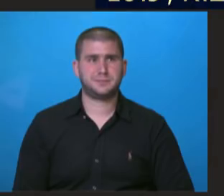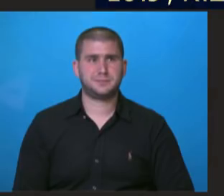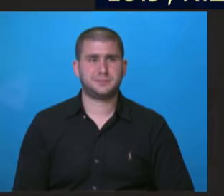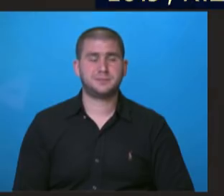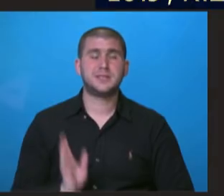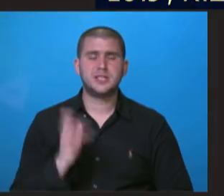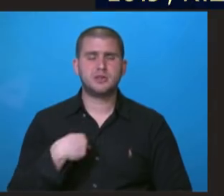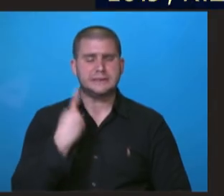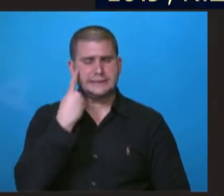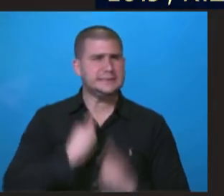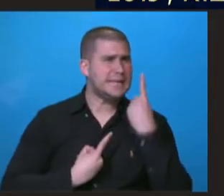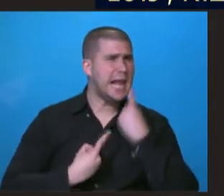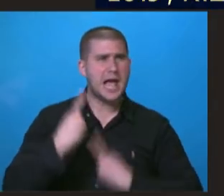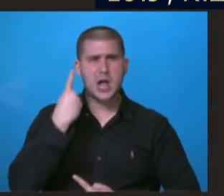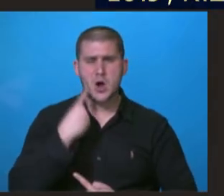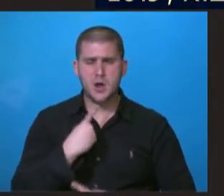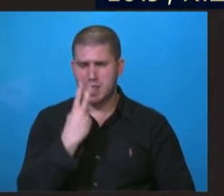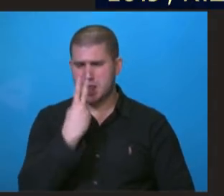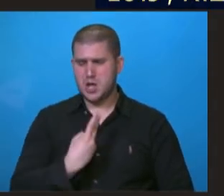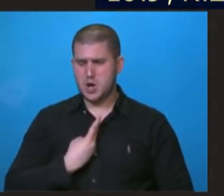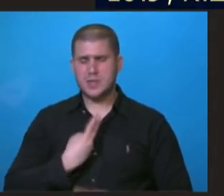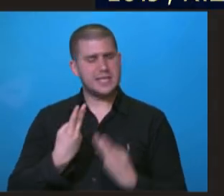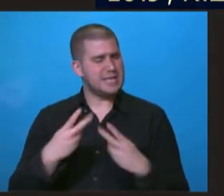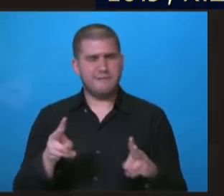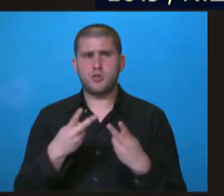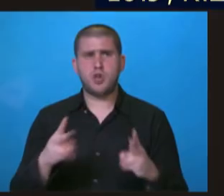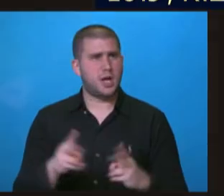I've got scars that can't be seen.